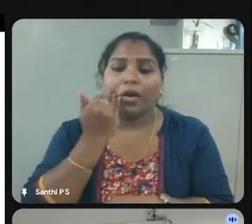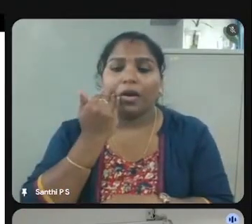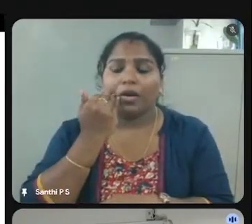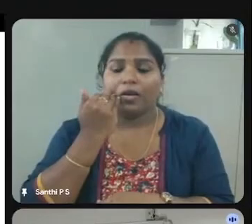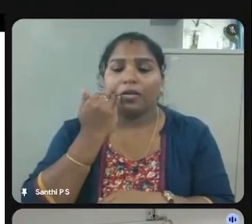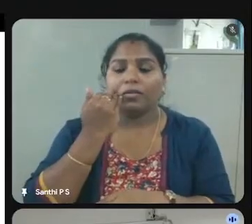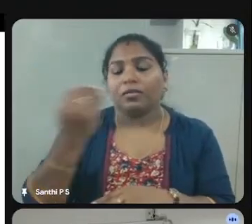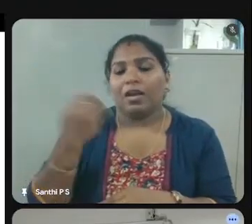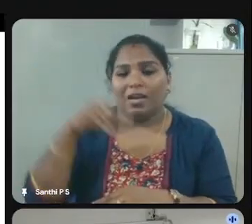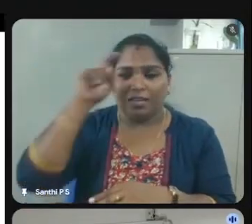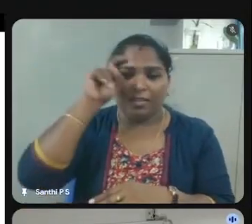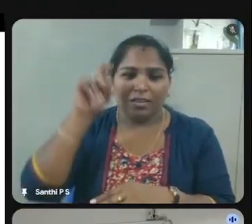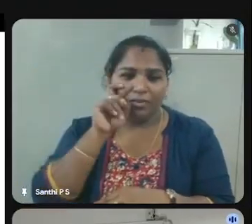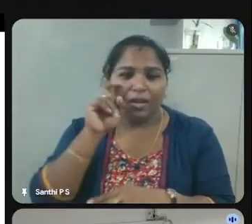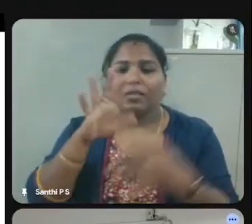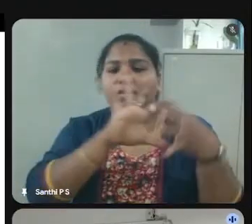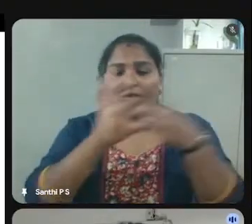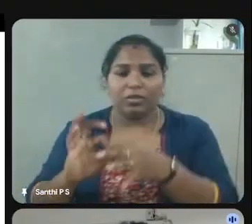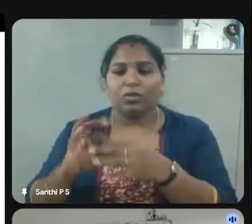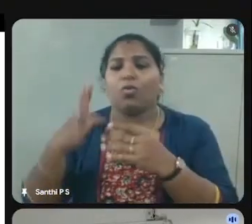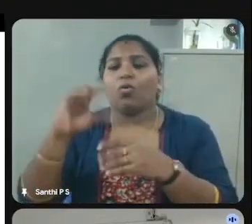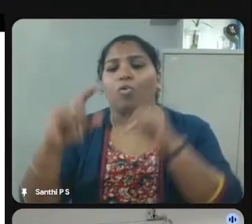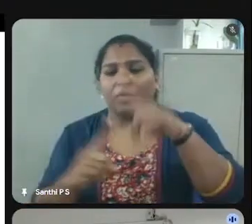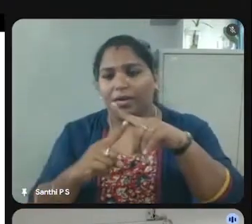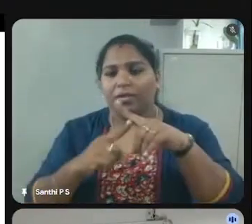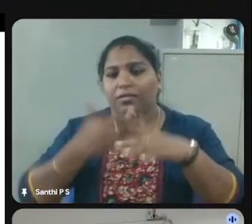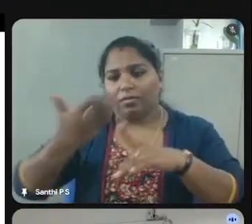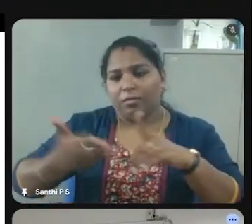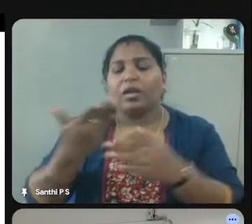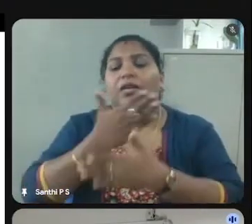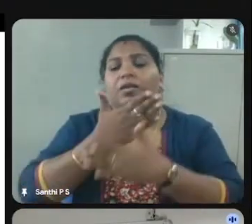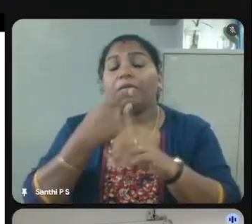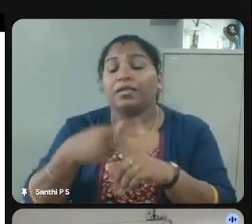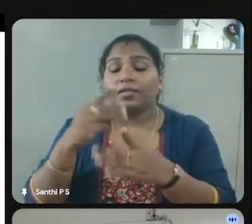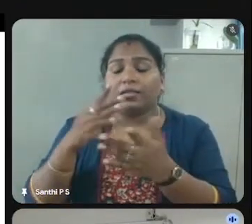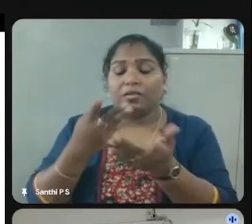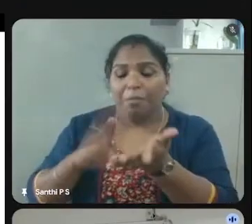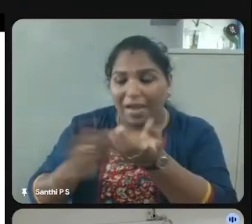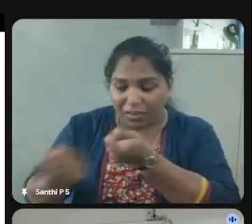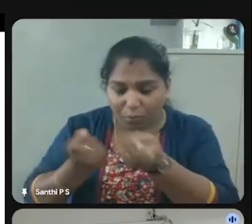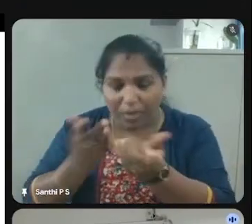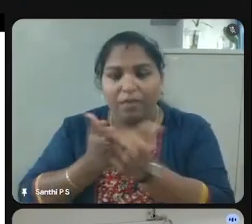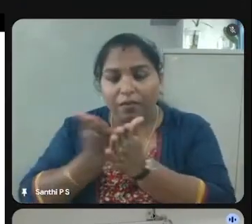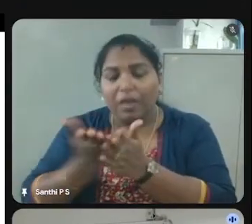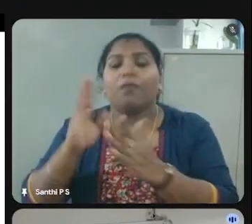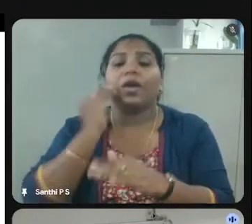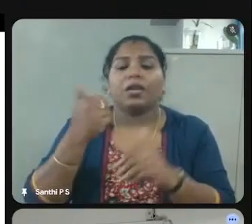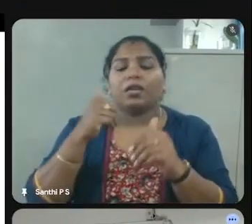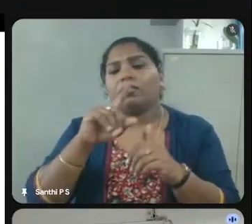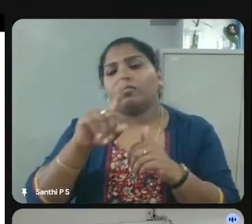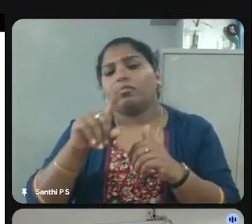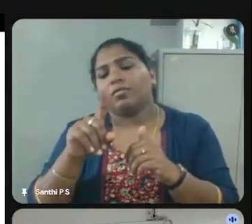ആൻഡ് ഒക്കുപേഷണൽ തെറാപ്പി സ്ട്രാറ്റജീസ് ഫോർ പേഴ്സൺ വിത്ത് ഡിസബിലിറ്റീസ് എന്ന വിഷയത്തിൽ 2025 ഓഗസ്റ്റ് ഫസ്റ്റ് വീക്കിൽ